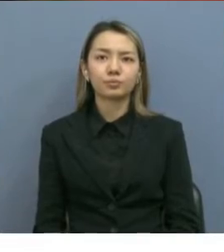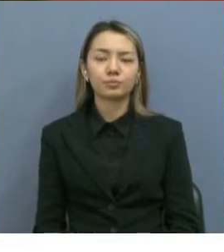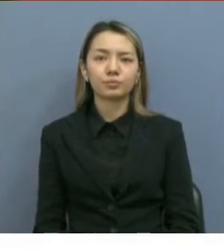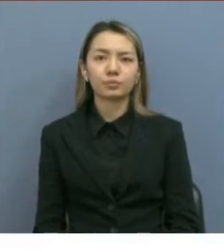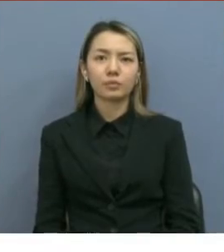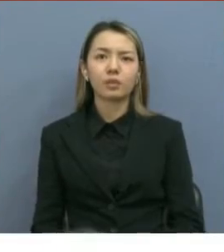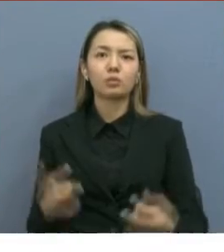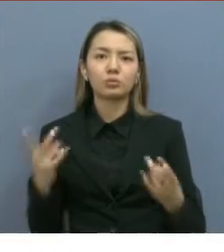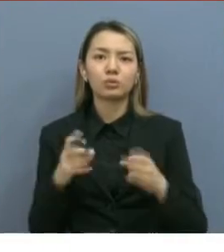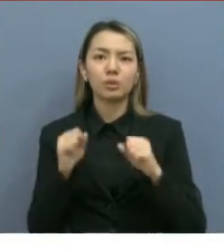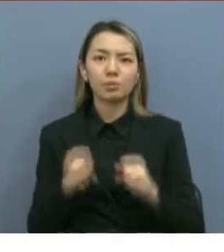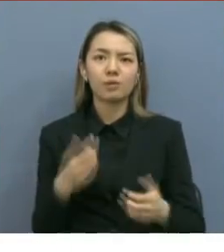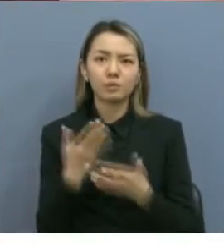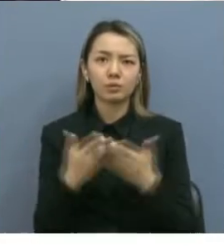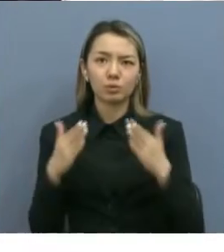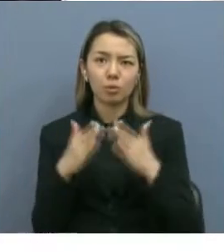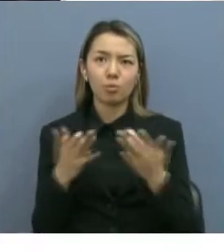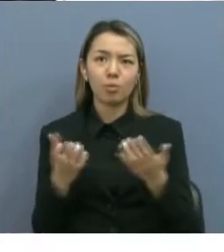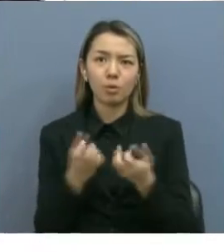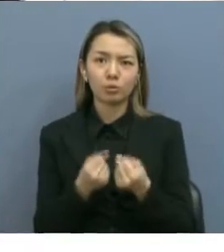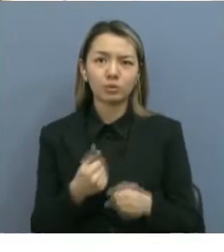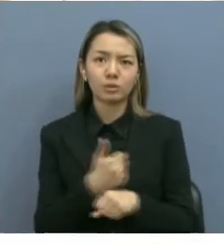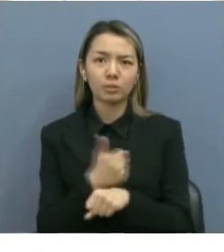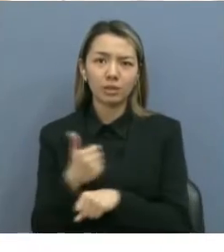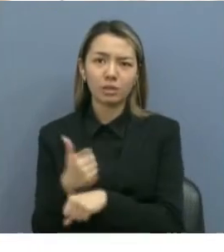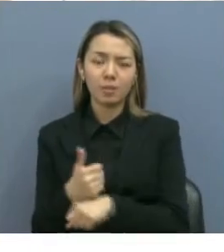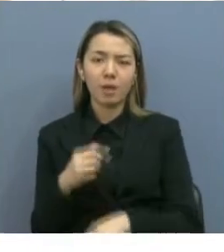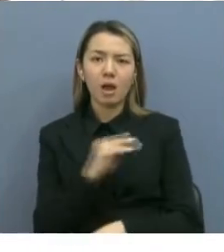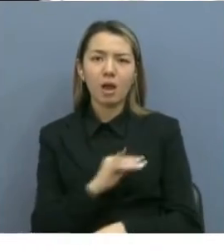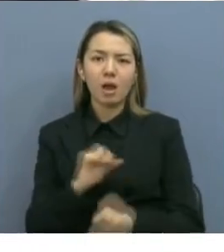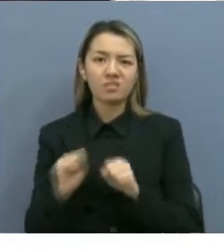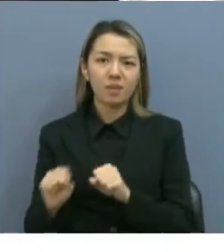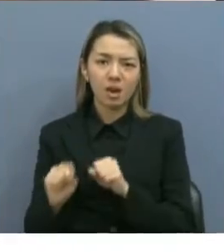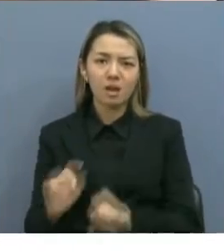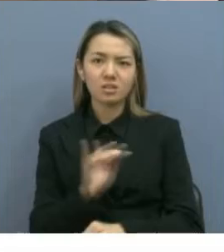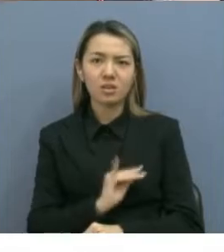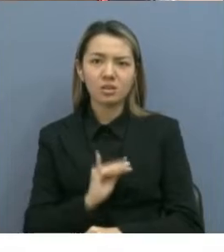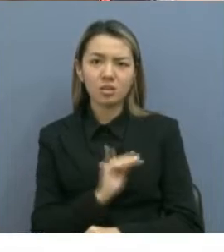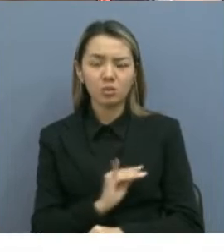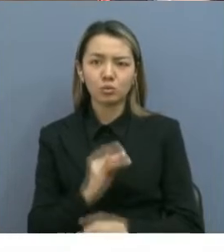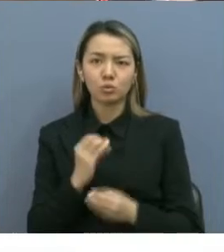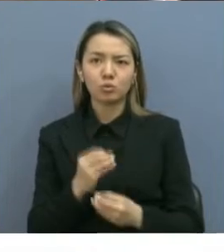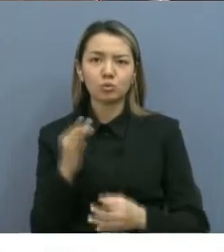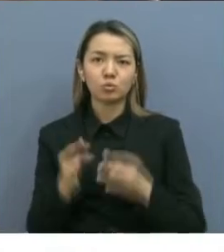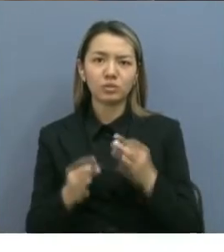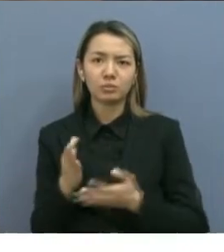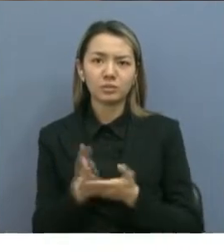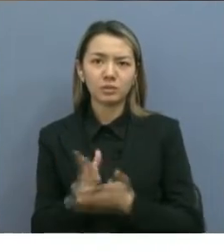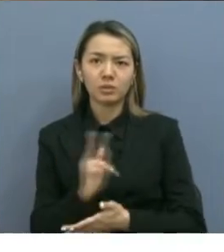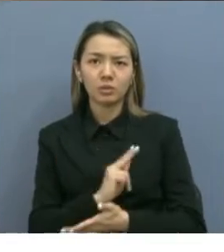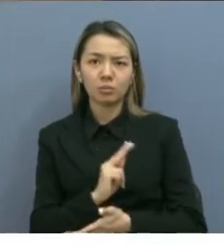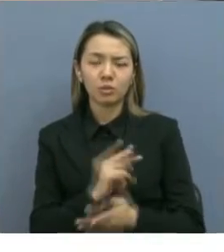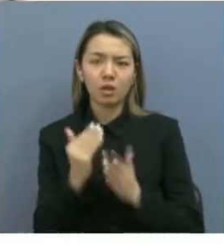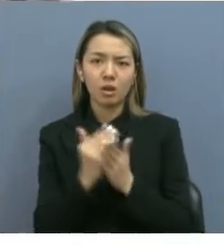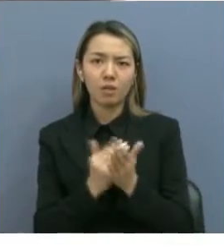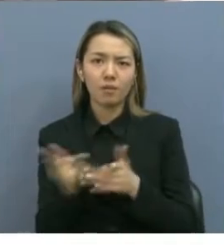Азаматтардың тиісті құқықтық кеңесті үйінде алу үшін әділет департаменті адвокаттар, нотариустар, заң кеңесшілер мен сот орындаушыларының кестесін